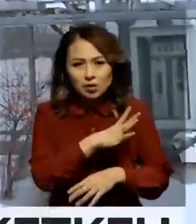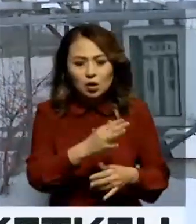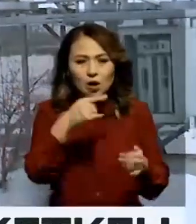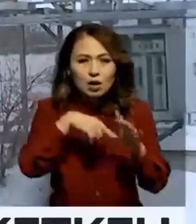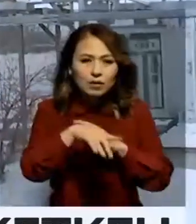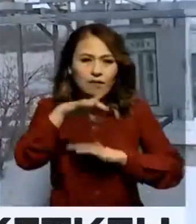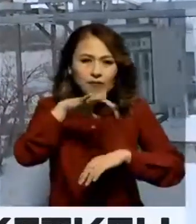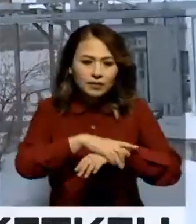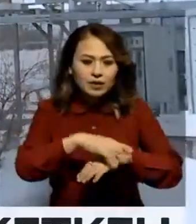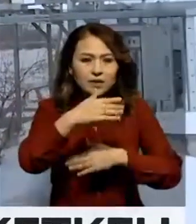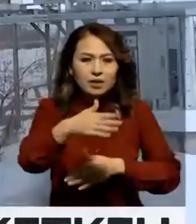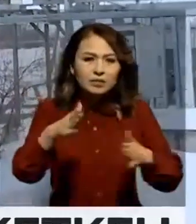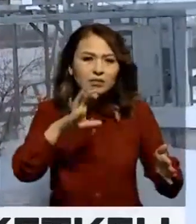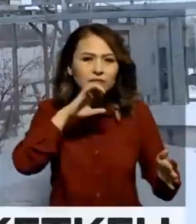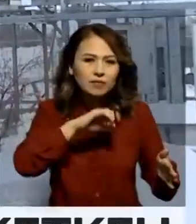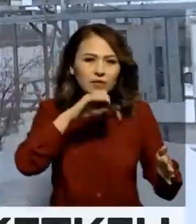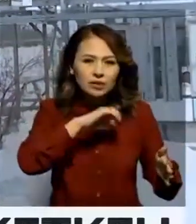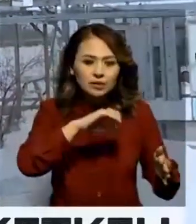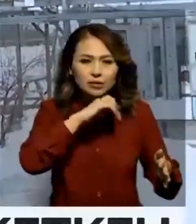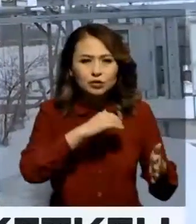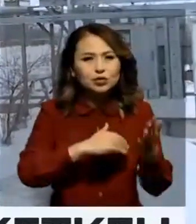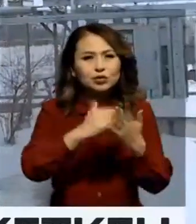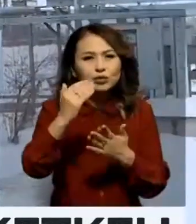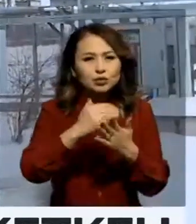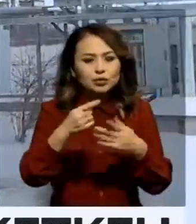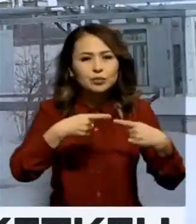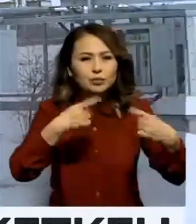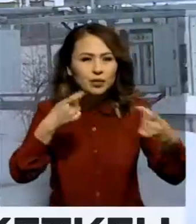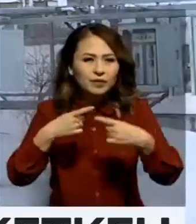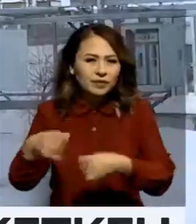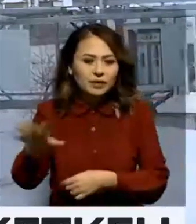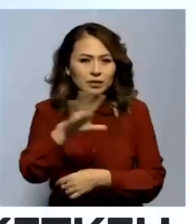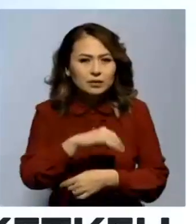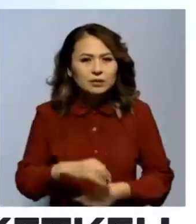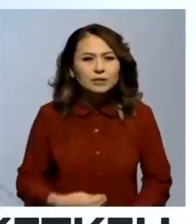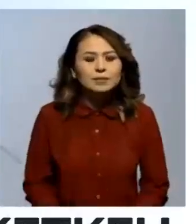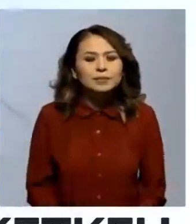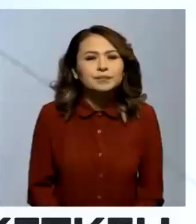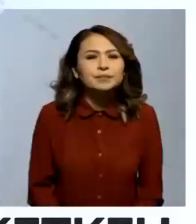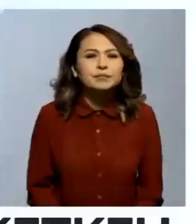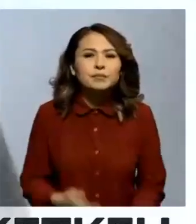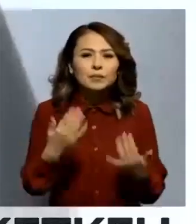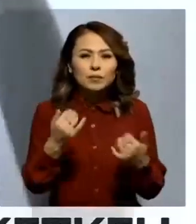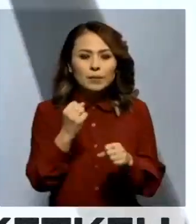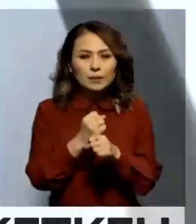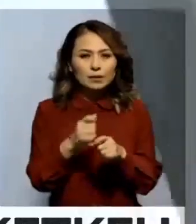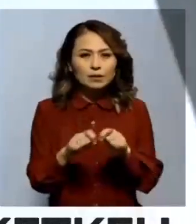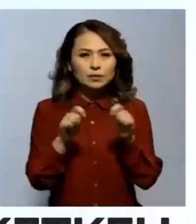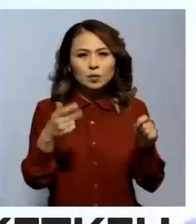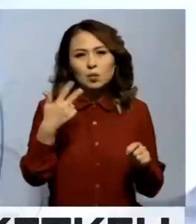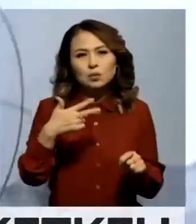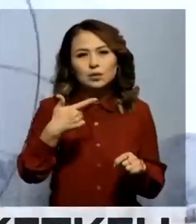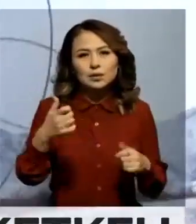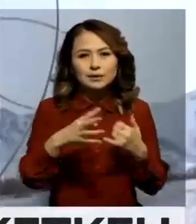жүзінде трансформаторлар тоналып, жоғары кернеулі желілер ұстағанның қолында кетті. Индустриалды аймақ құруға 30 гектар жер